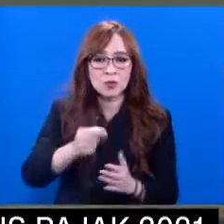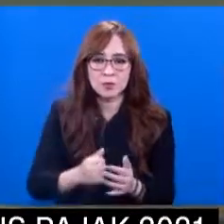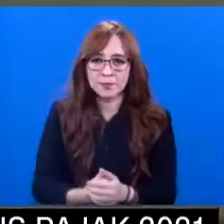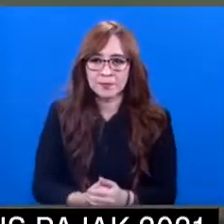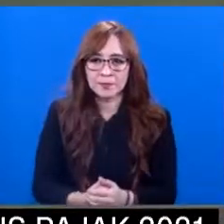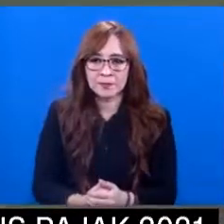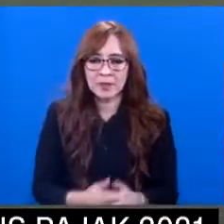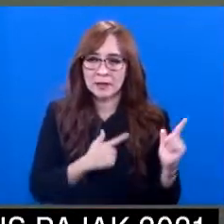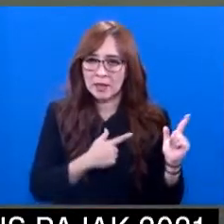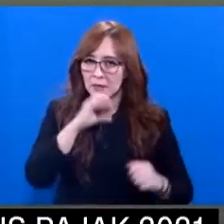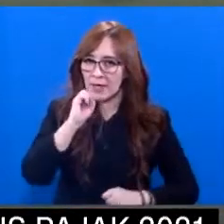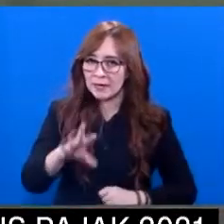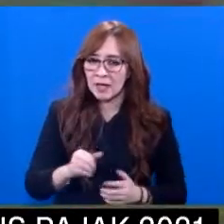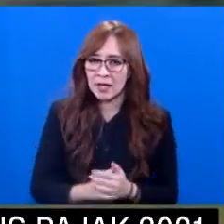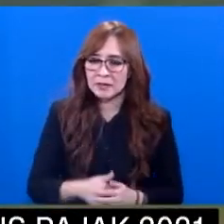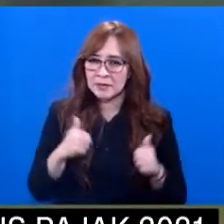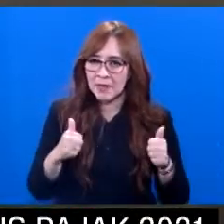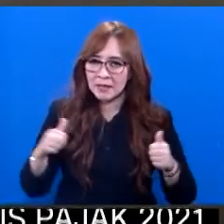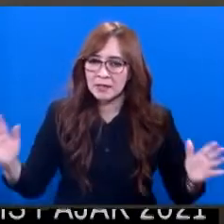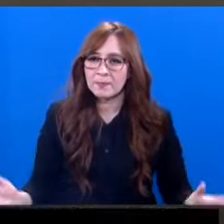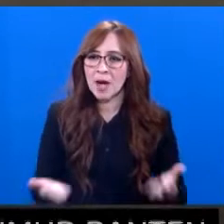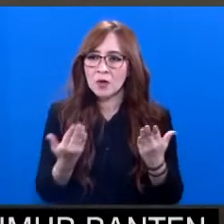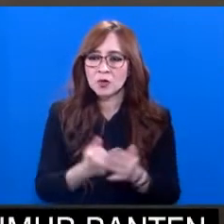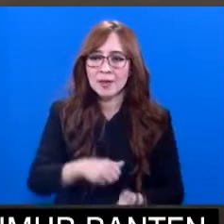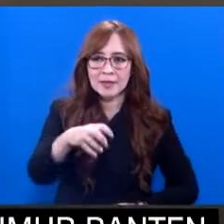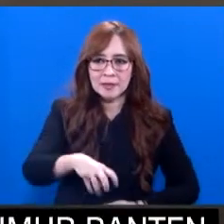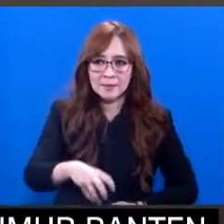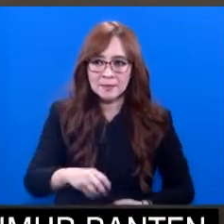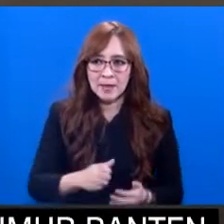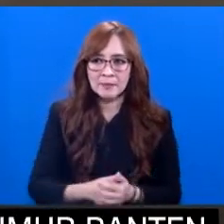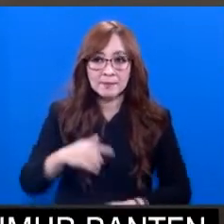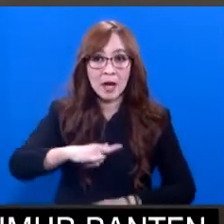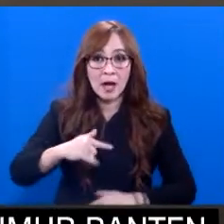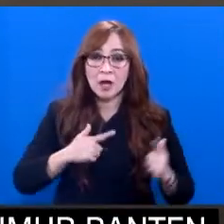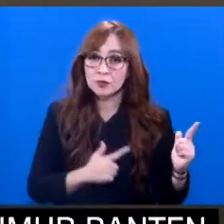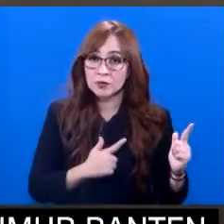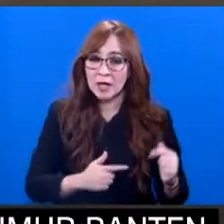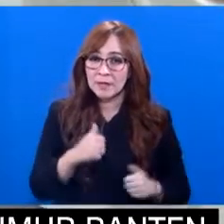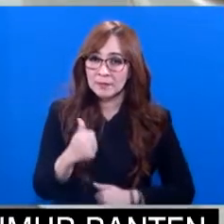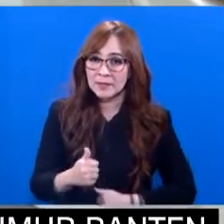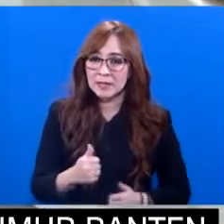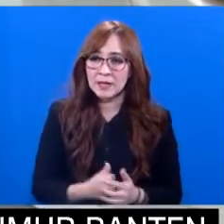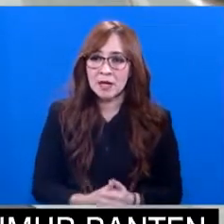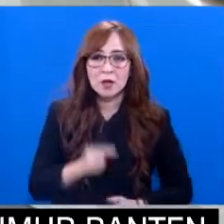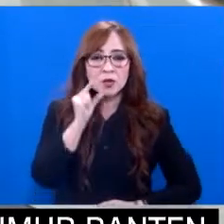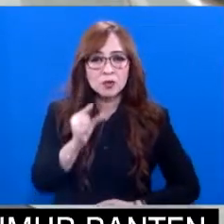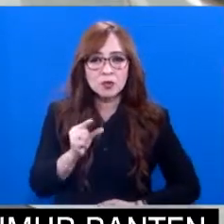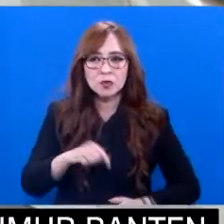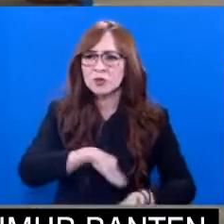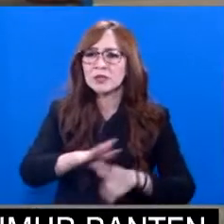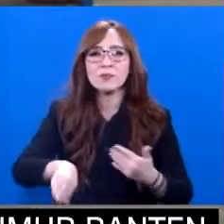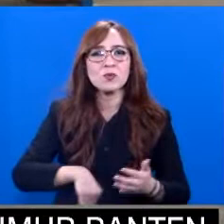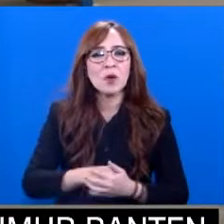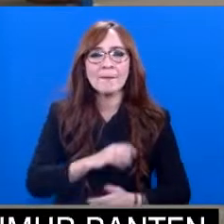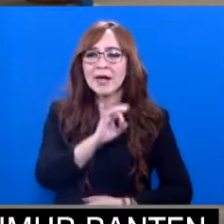Mabes TNI menyebutkan sebaiknya dilakukan pembangunan pangkalan udara baru tipe A yang mampu menampung skuadron tempur, skuadron angkut,